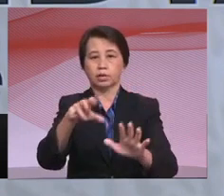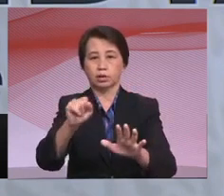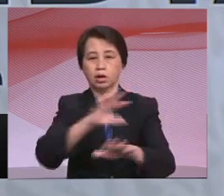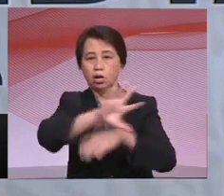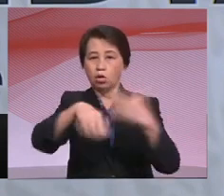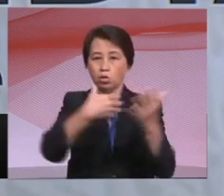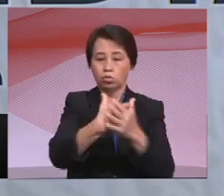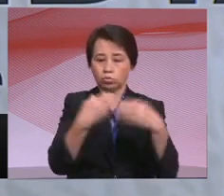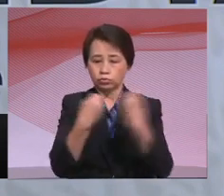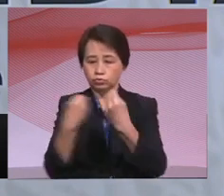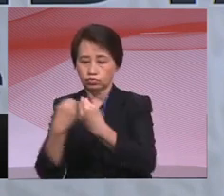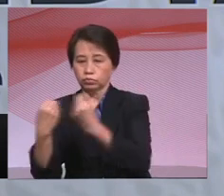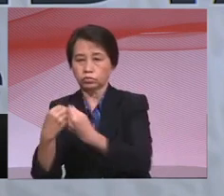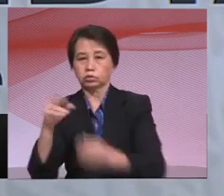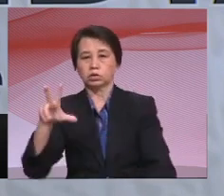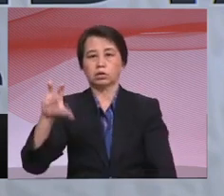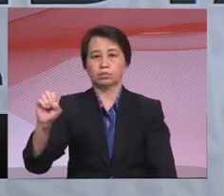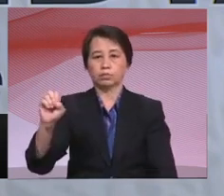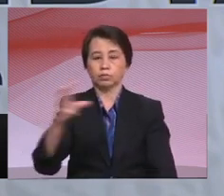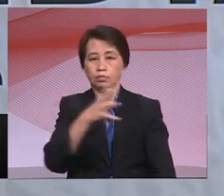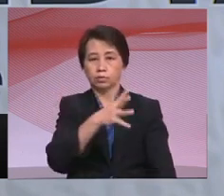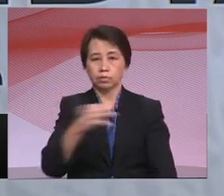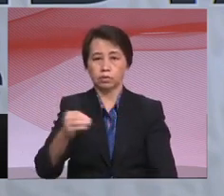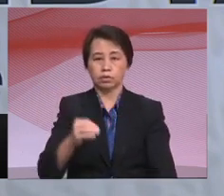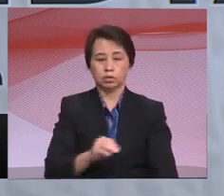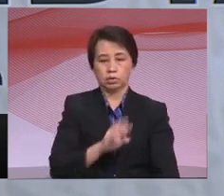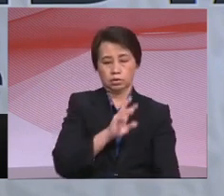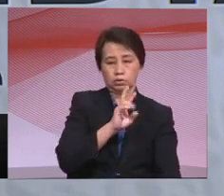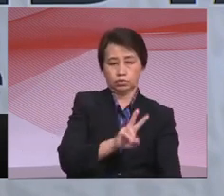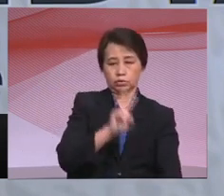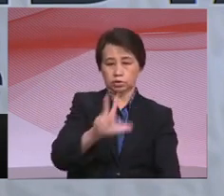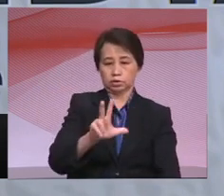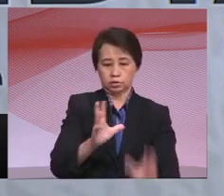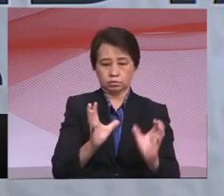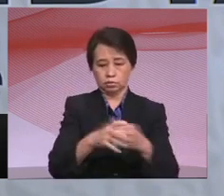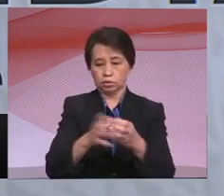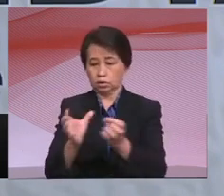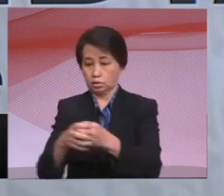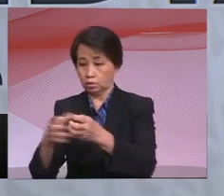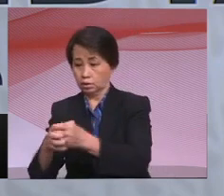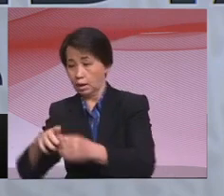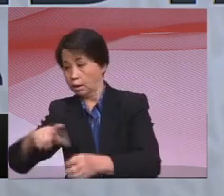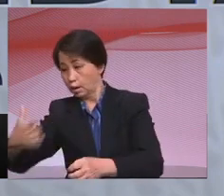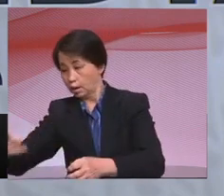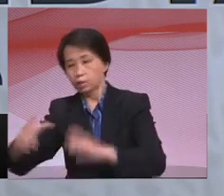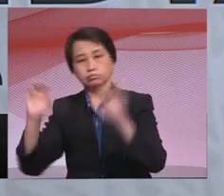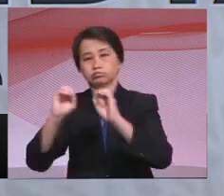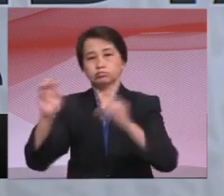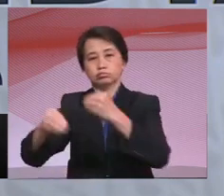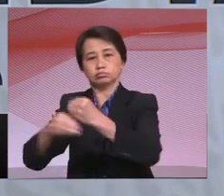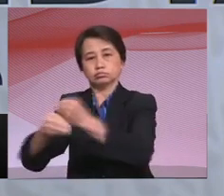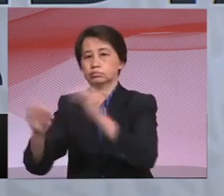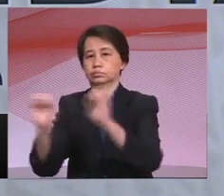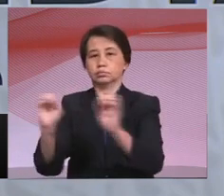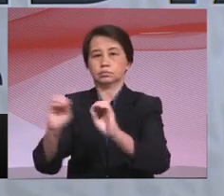setakat ini ialah 30 dan 23 kluster yang lain tiada pertambahan kes.